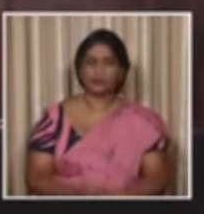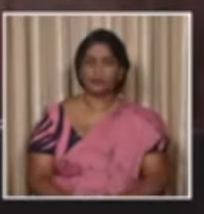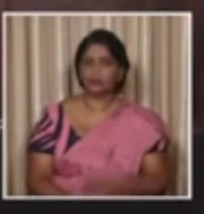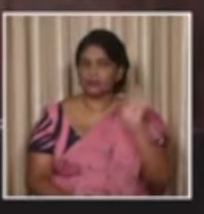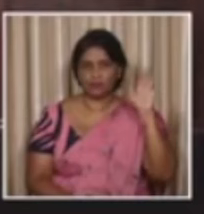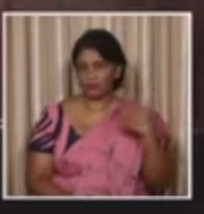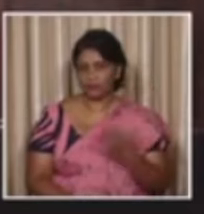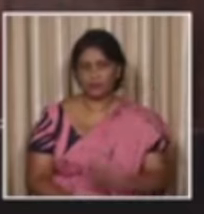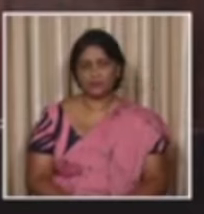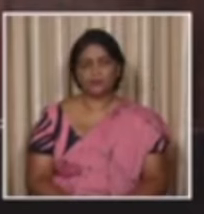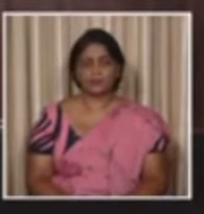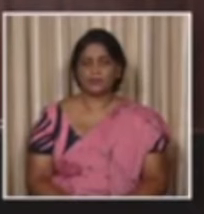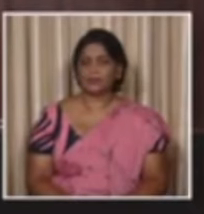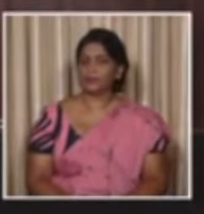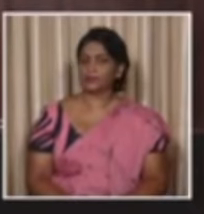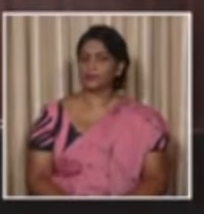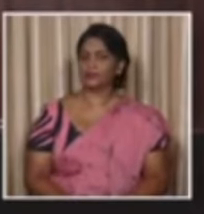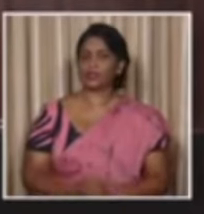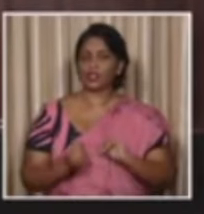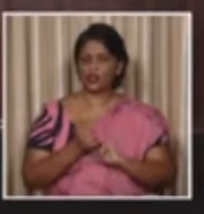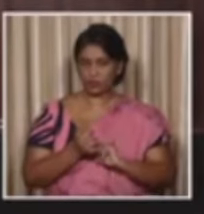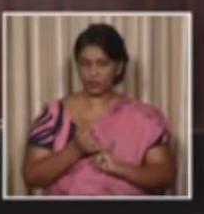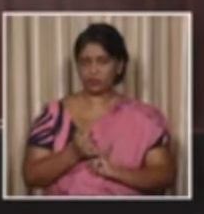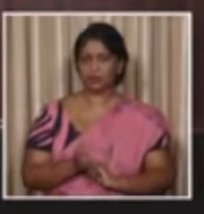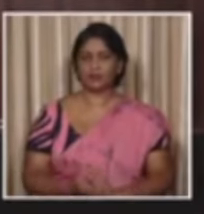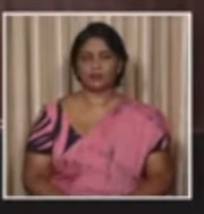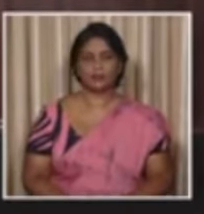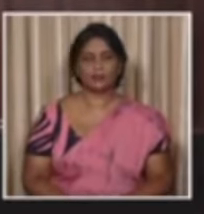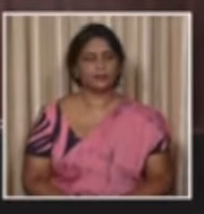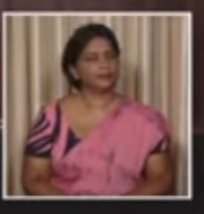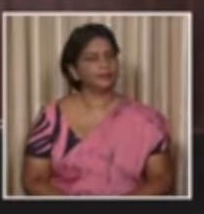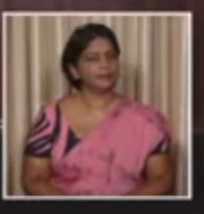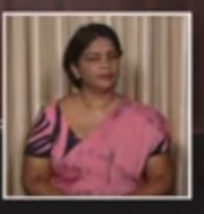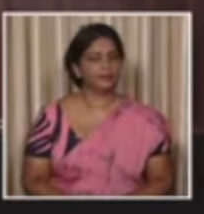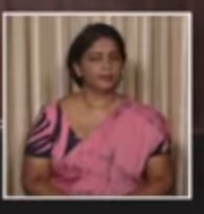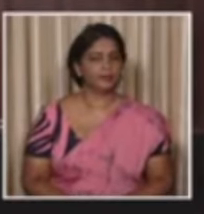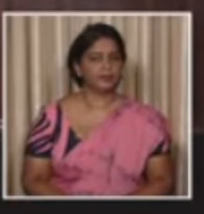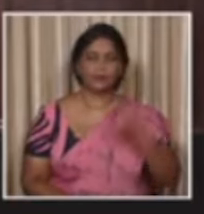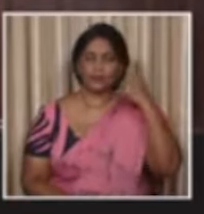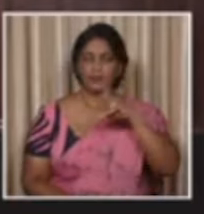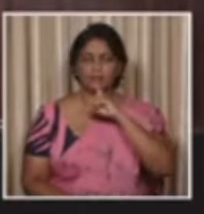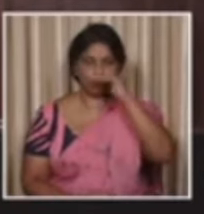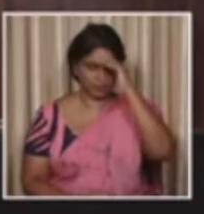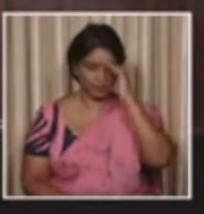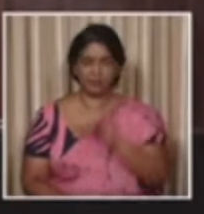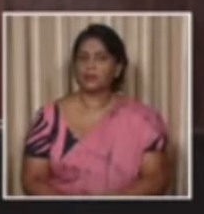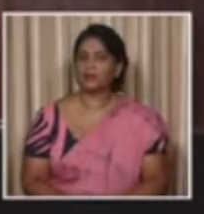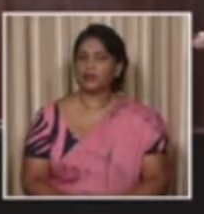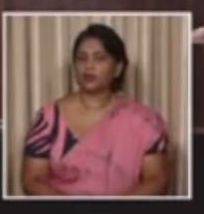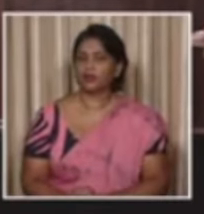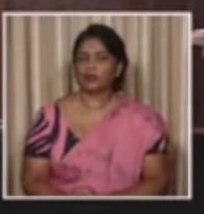නැත. ගරු K සුජිත් සංජය පෙරරා මෙතුමා. ගරු නියෝජ්‍ය කතානායකතුමනි